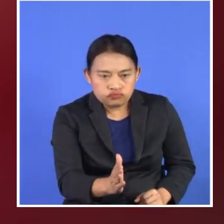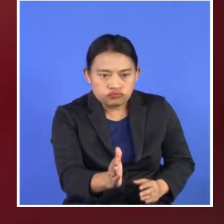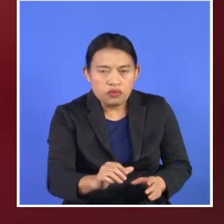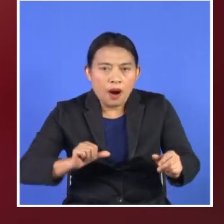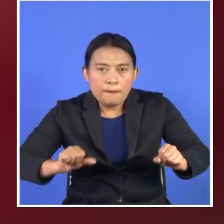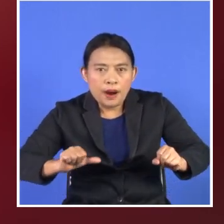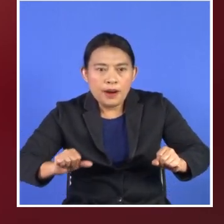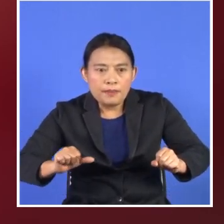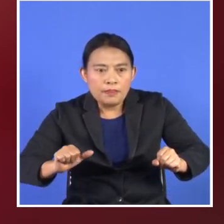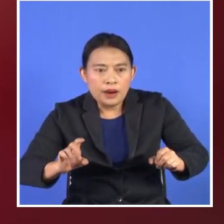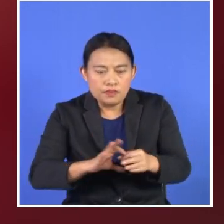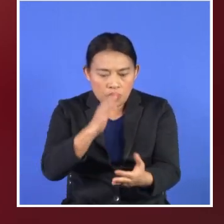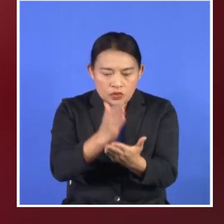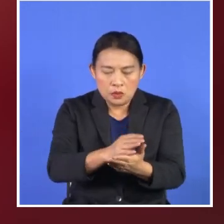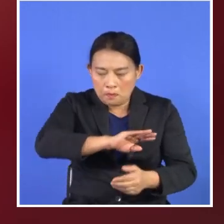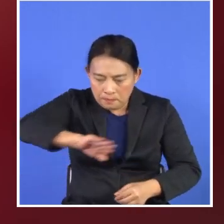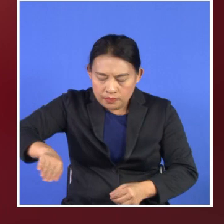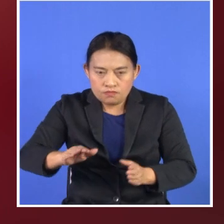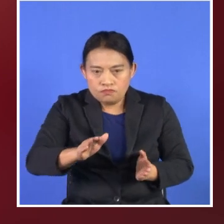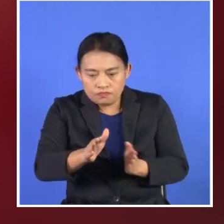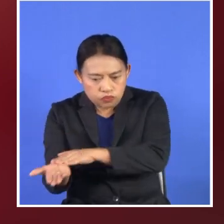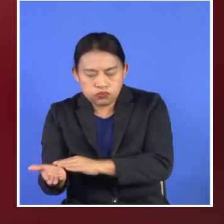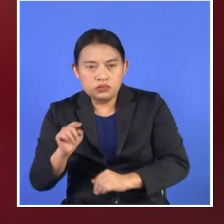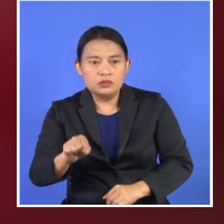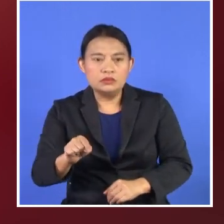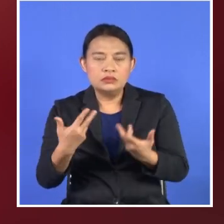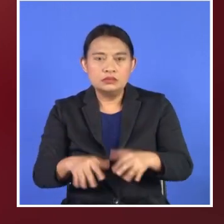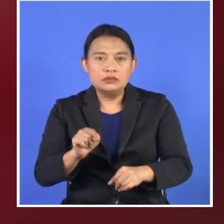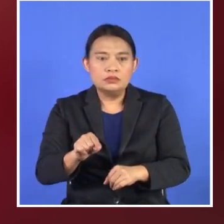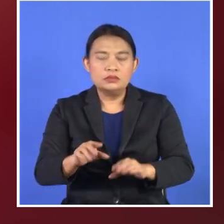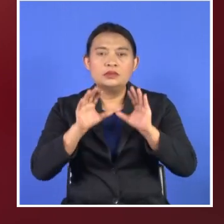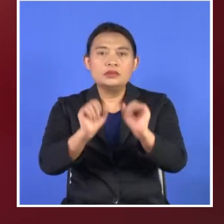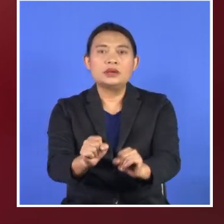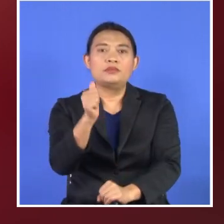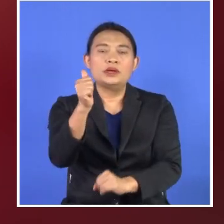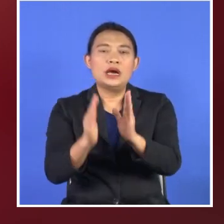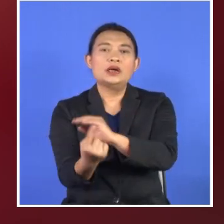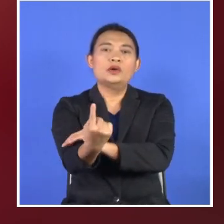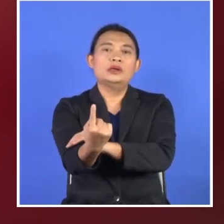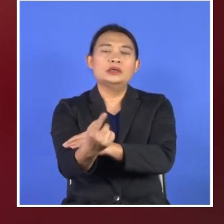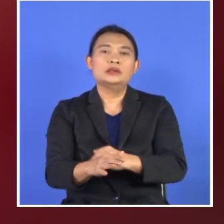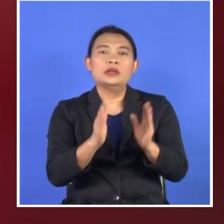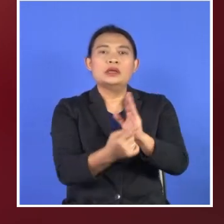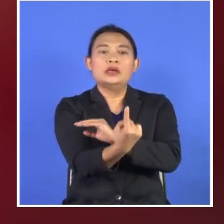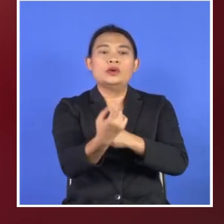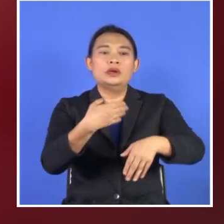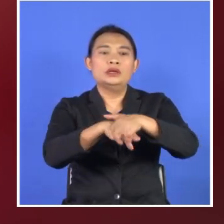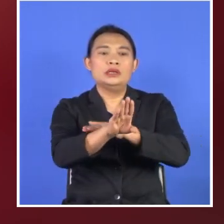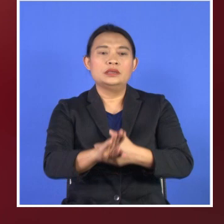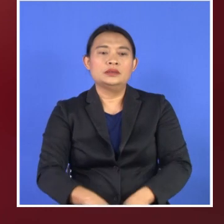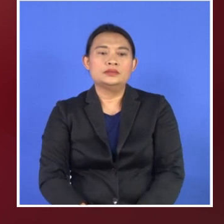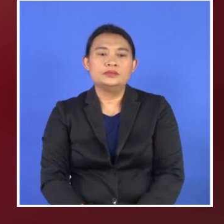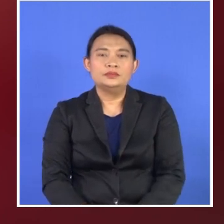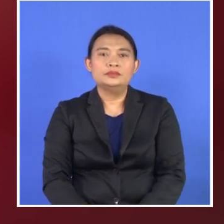แตรแล้วก็สกัดถีบรถมอเตอร์ไซค์ล้มเลยนะคะแล้วในที่สุดจับตัวคนร้ายเอาไว้ได้1คนส่วนอีกคนนึงวิ่งหนีไปได้เหตุ